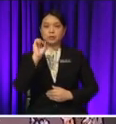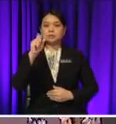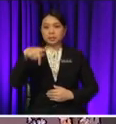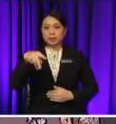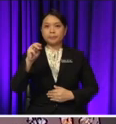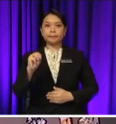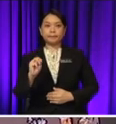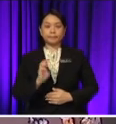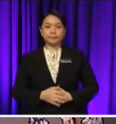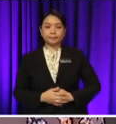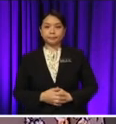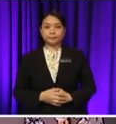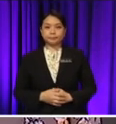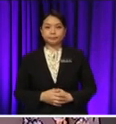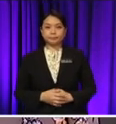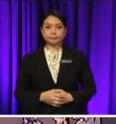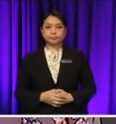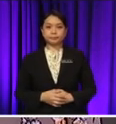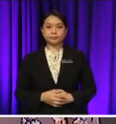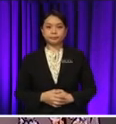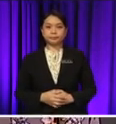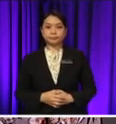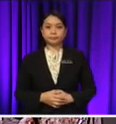akan padapi SPM 2022